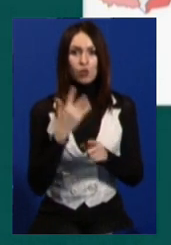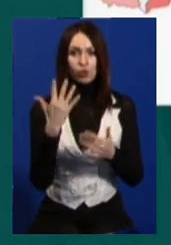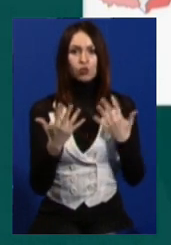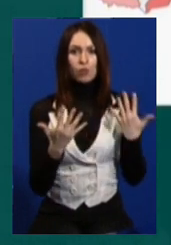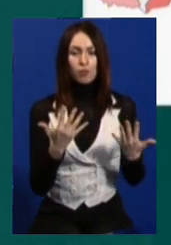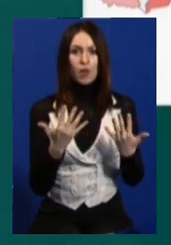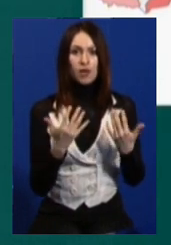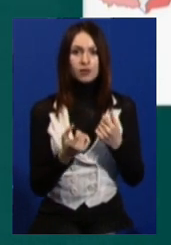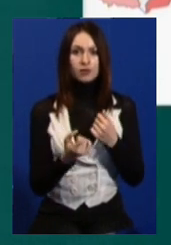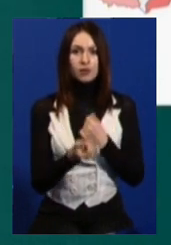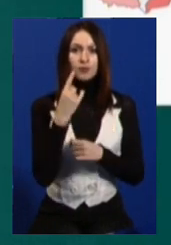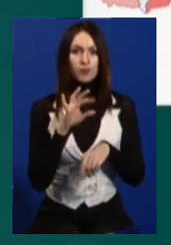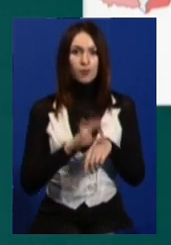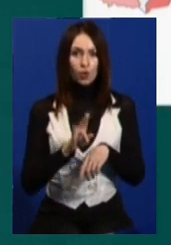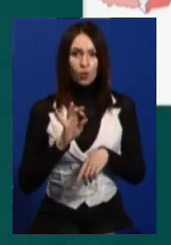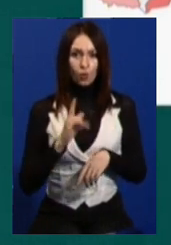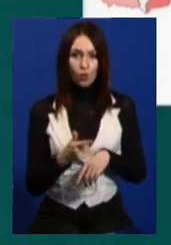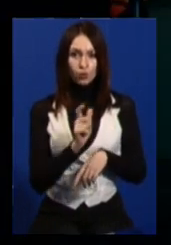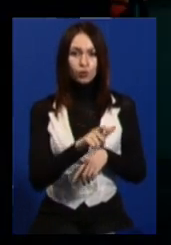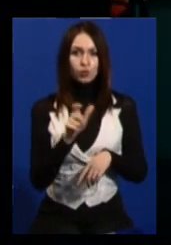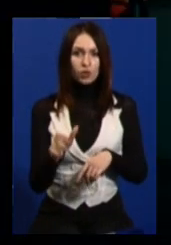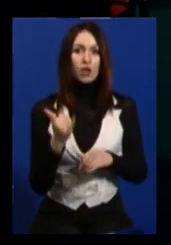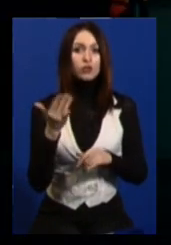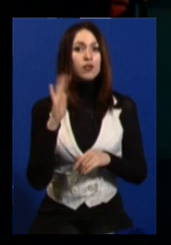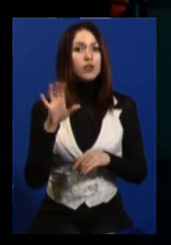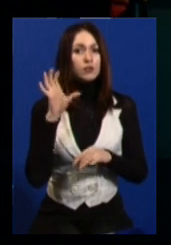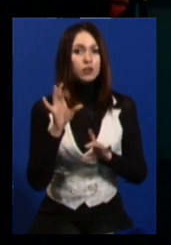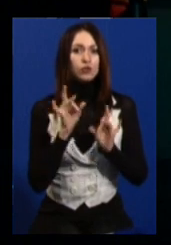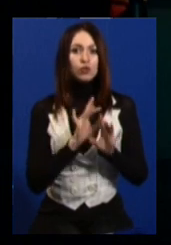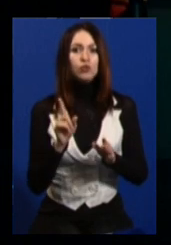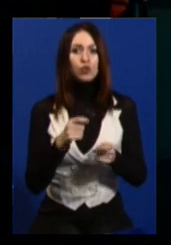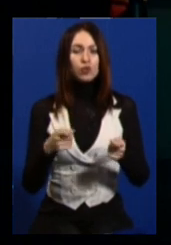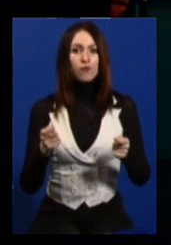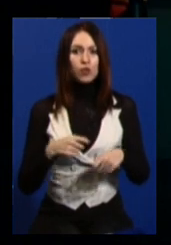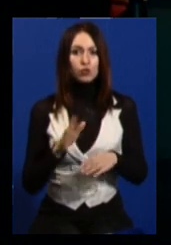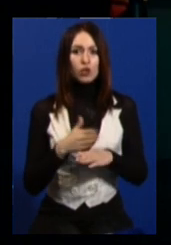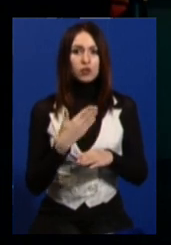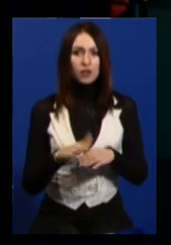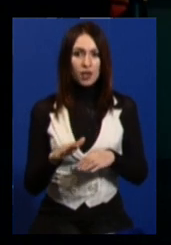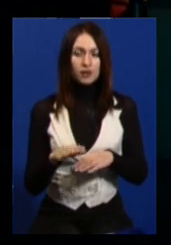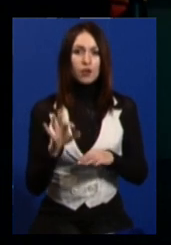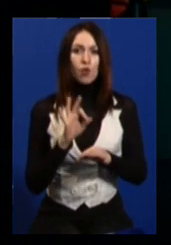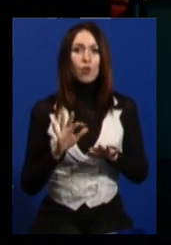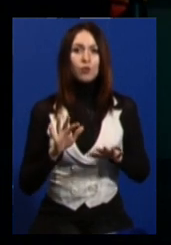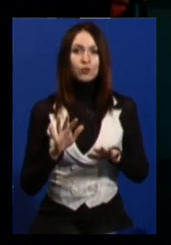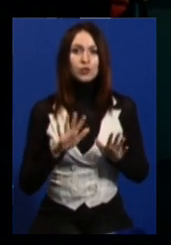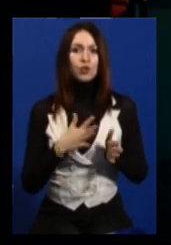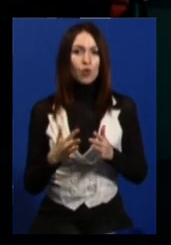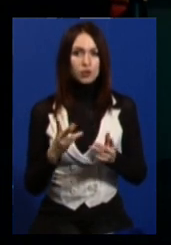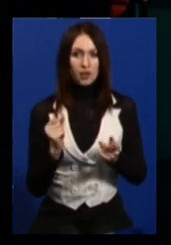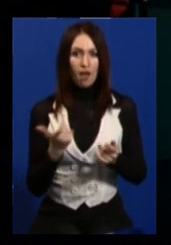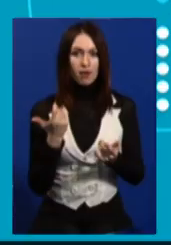спалахів. І зараз давайте послухаємо коментар завідувачки відділенням обласного лабцентру Тетяни Карлової щодо ситуації на Харківщині зараз.